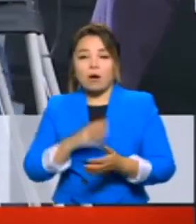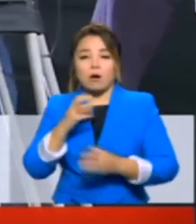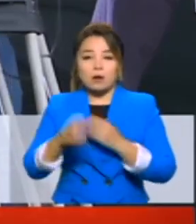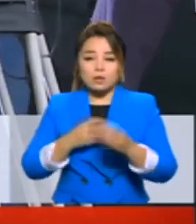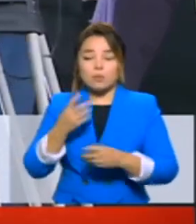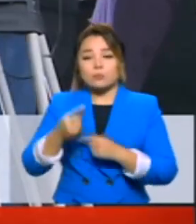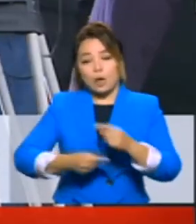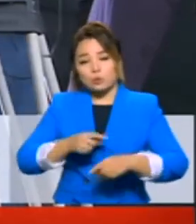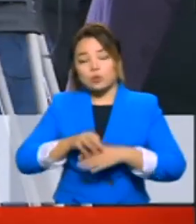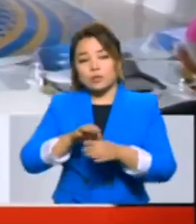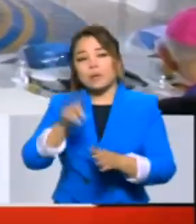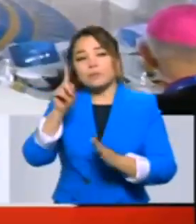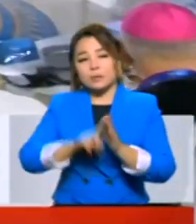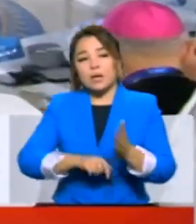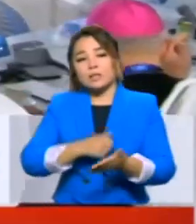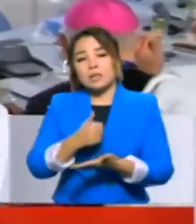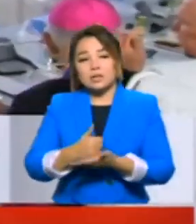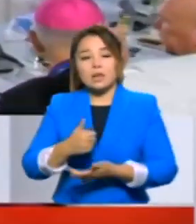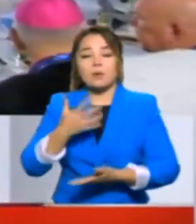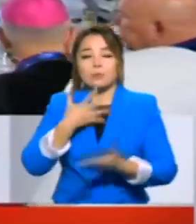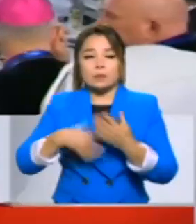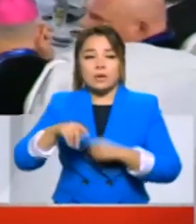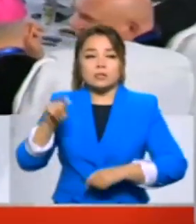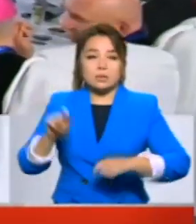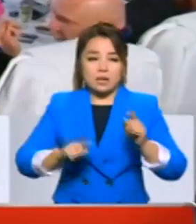Әлемдік және дәстүрлі діндер лидерлері съезінің